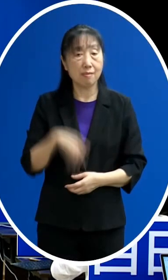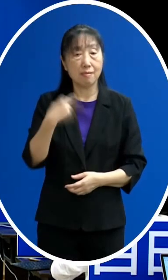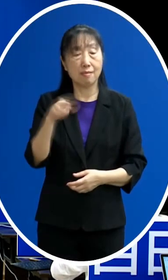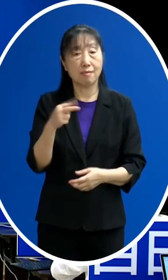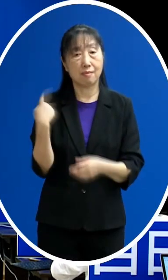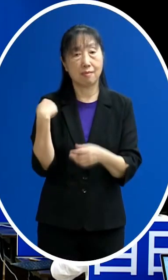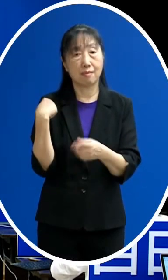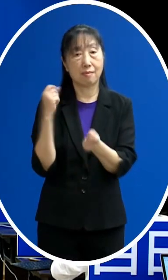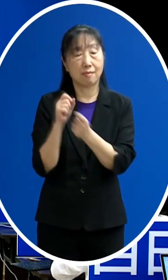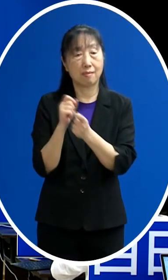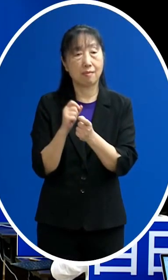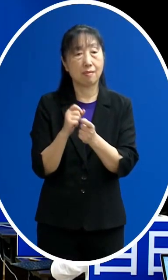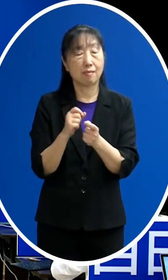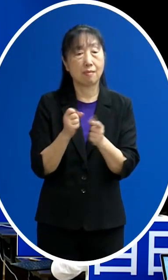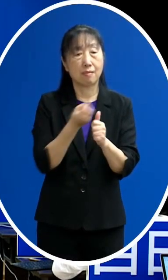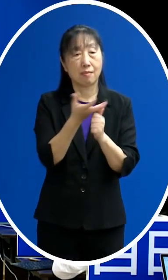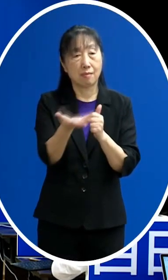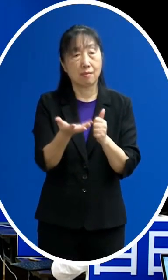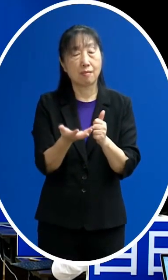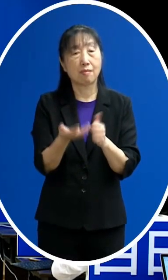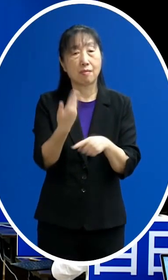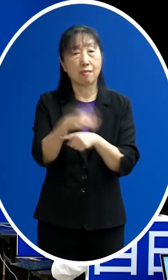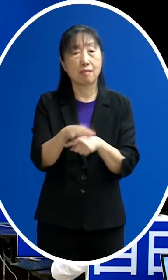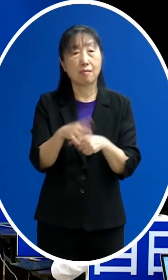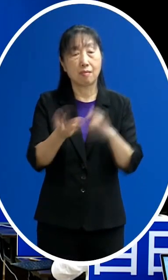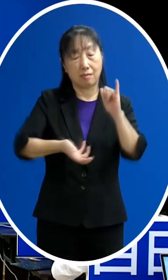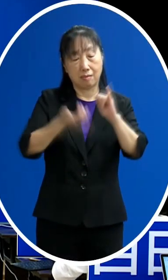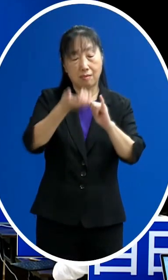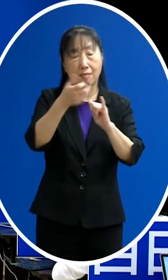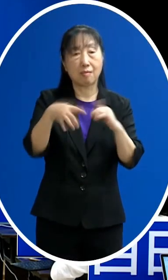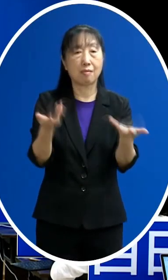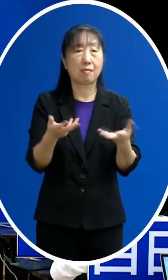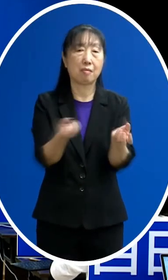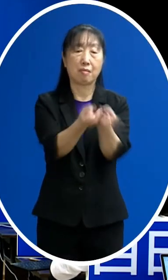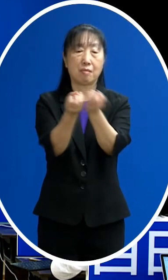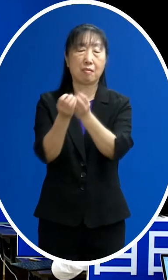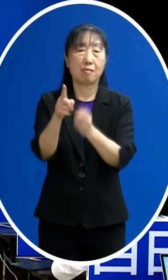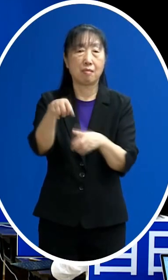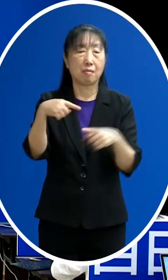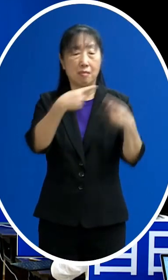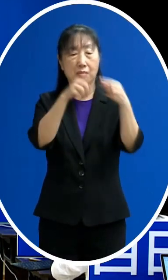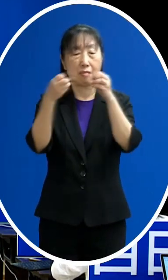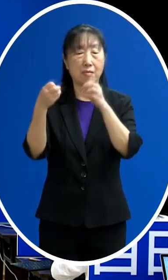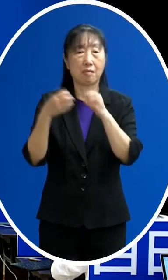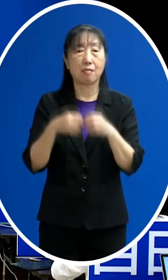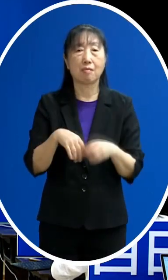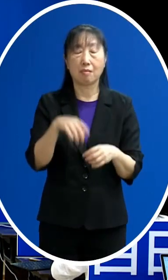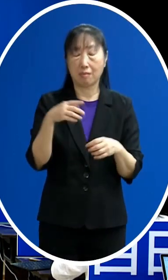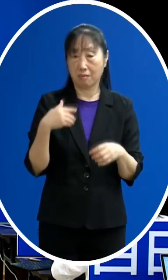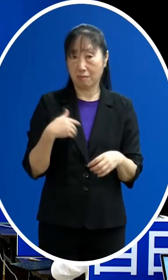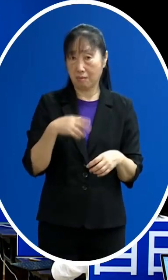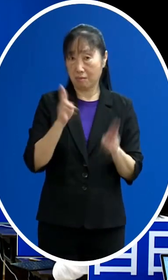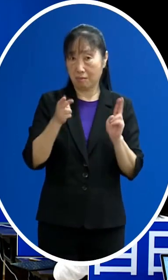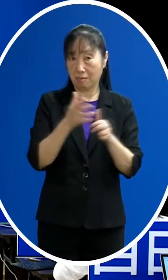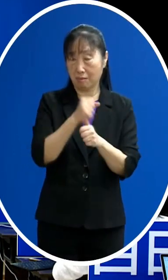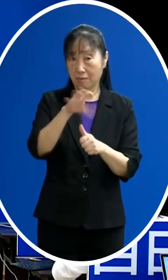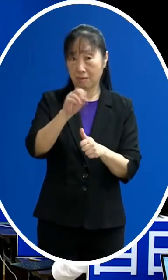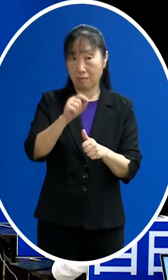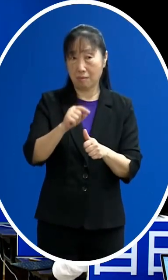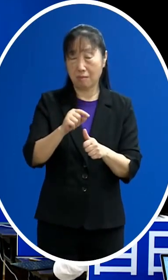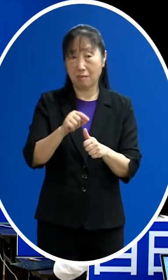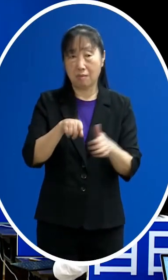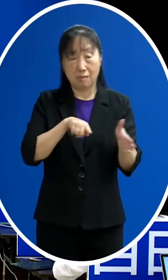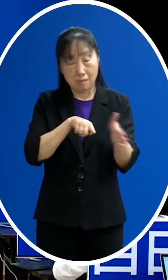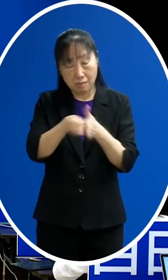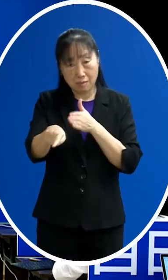最近染疫者死亡啊，就火化的问题，大家都有在讨论。那我想请问指挥中心有没有打算，就干脆定出